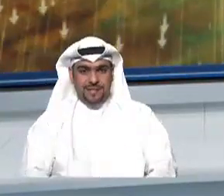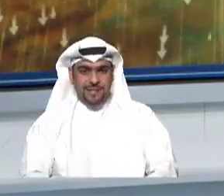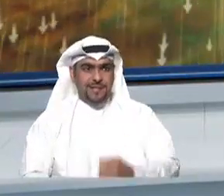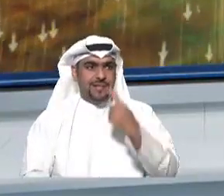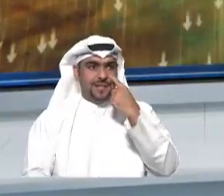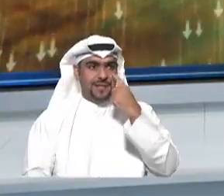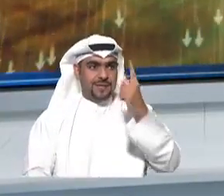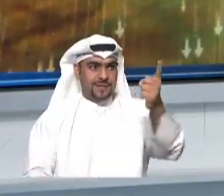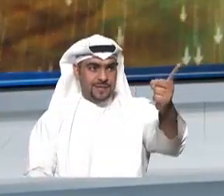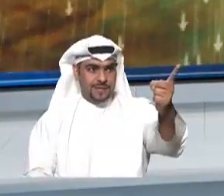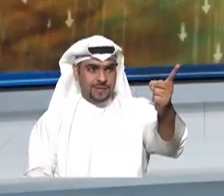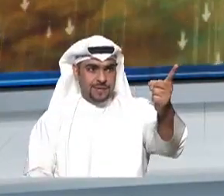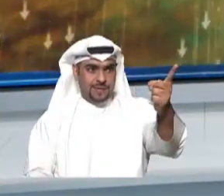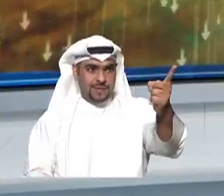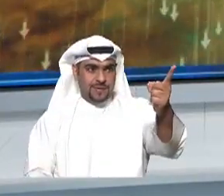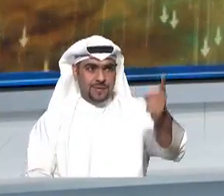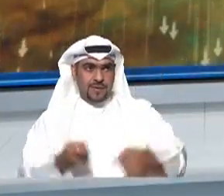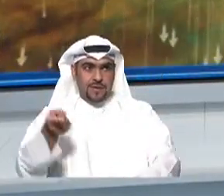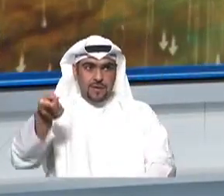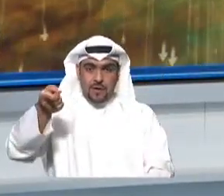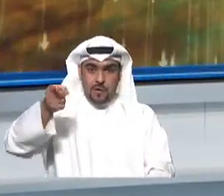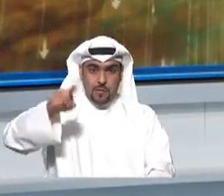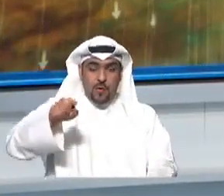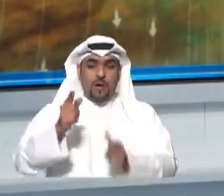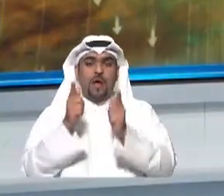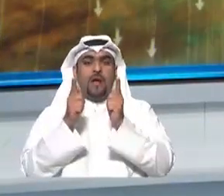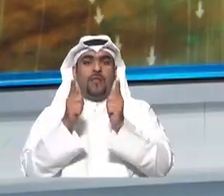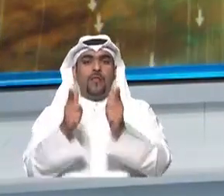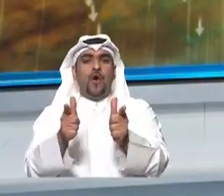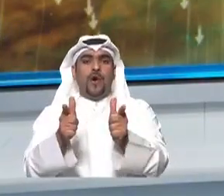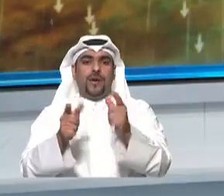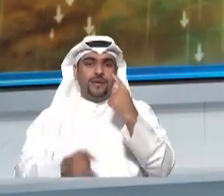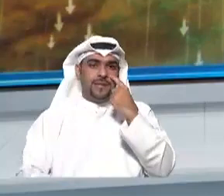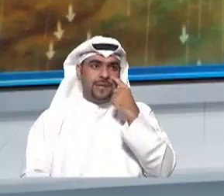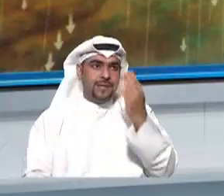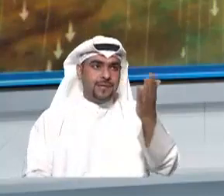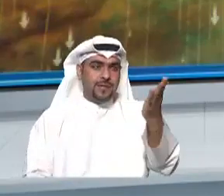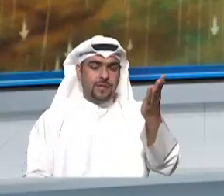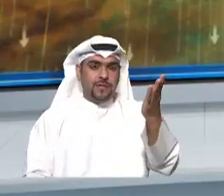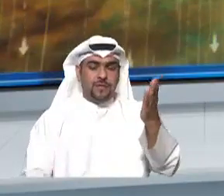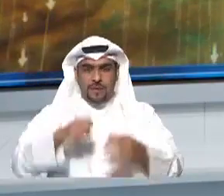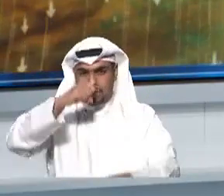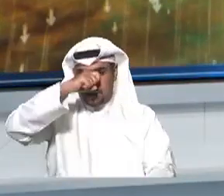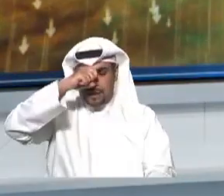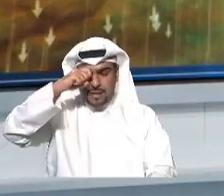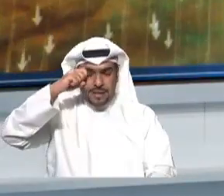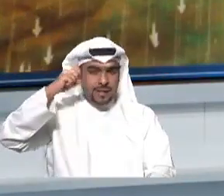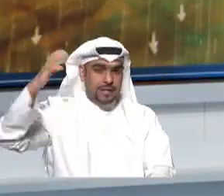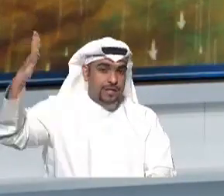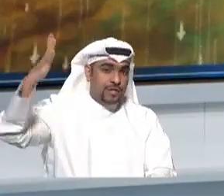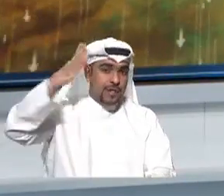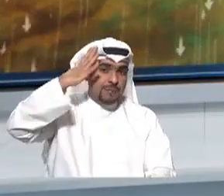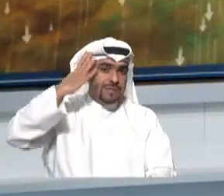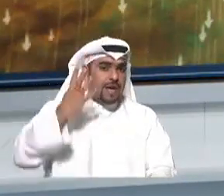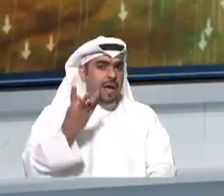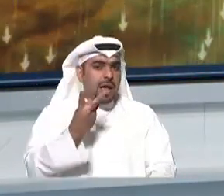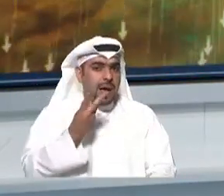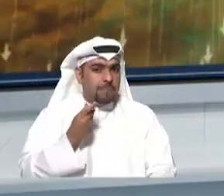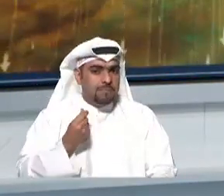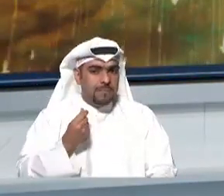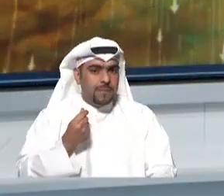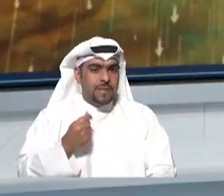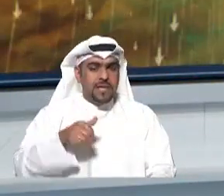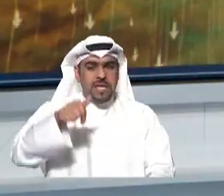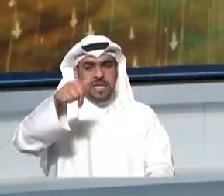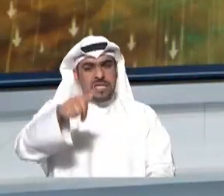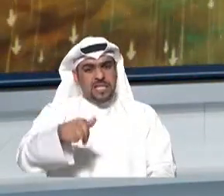يوم الغد أيضا أجواء معتدلة، درجات الحرارة تتراوح ما بين 25 أو 24 إلى 27 درجة مئوية، مع